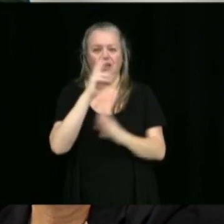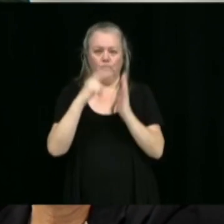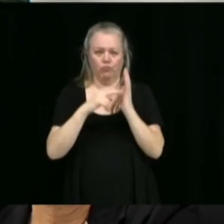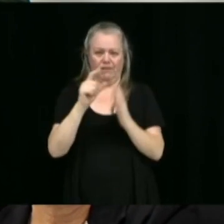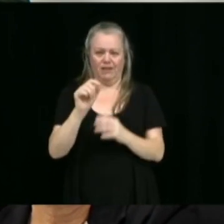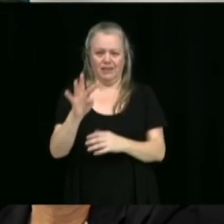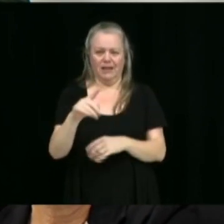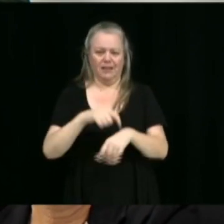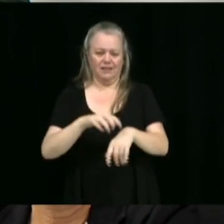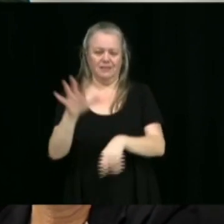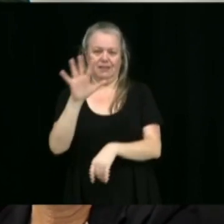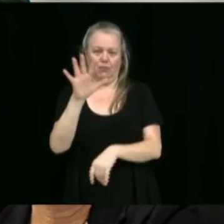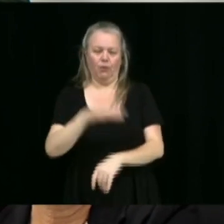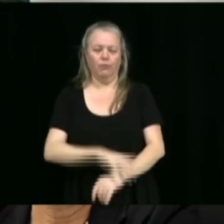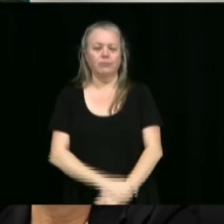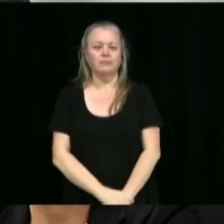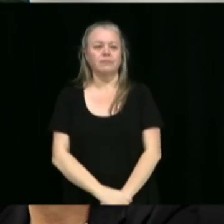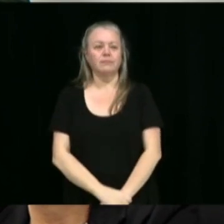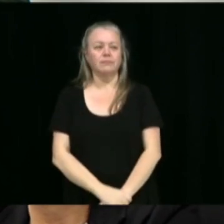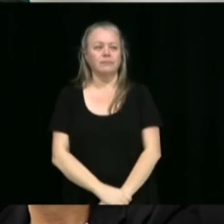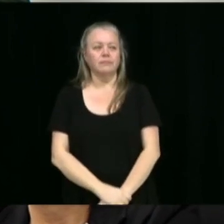17 heures.